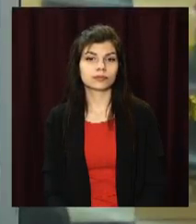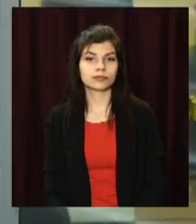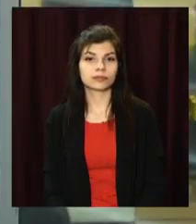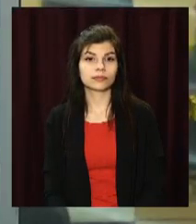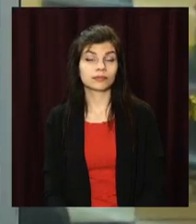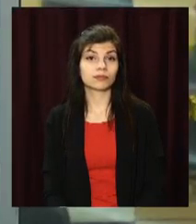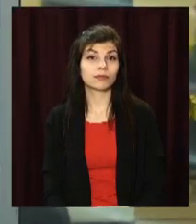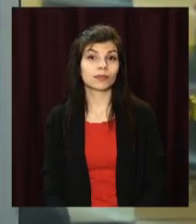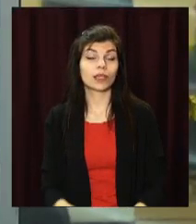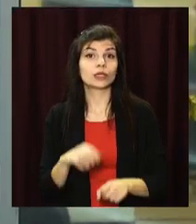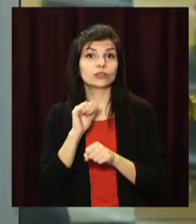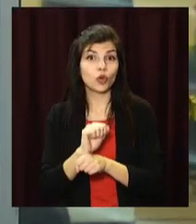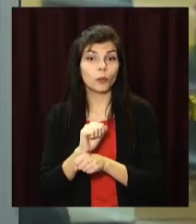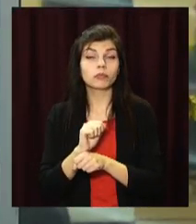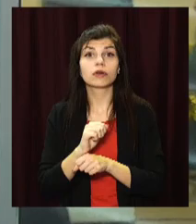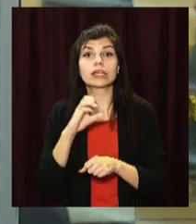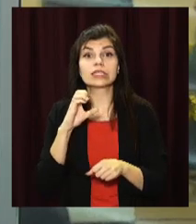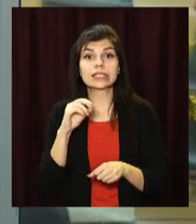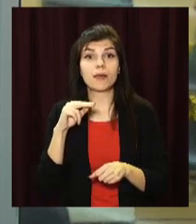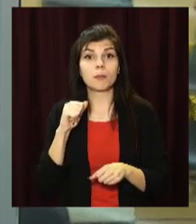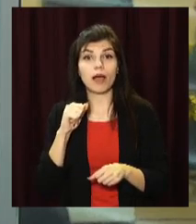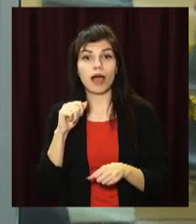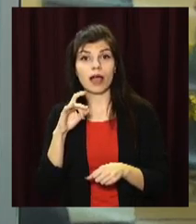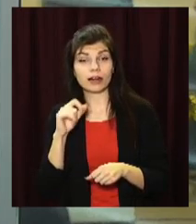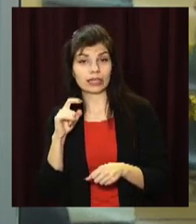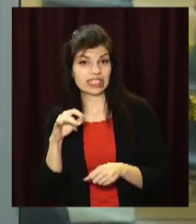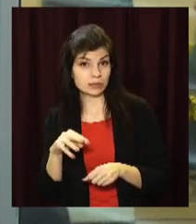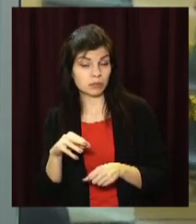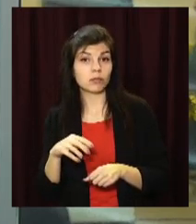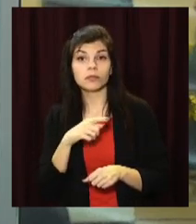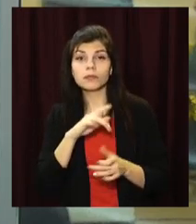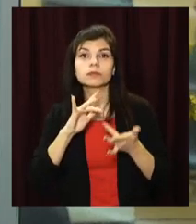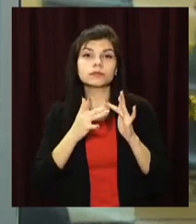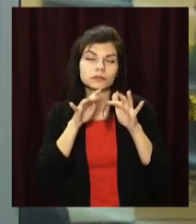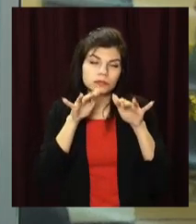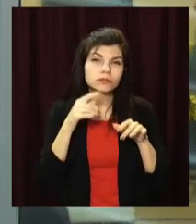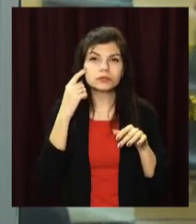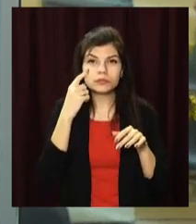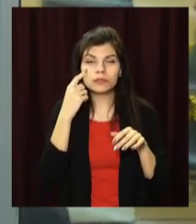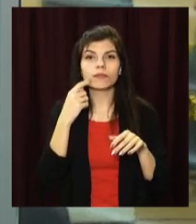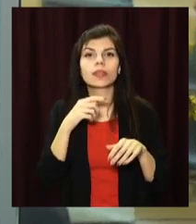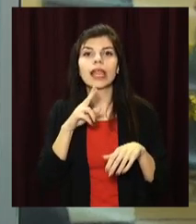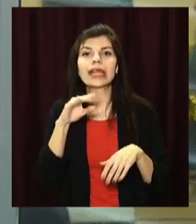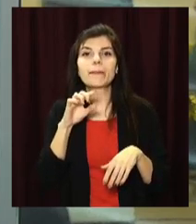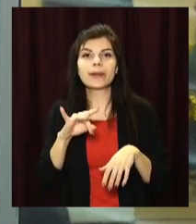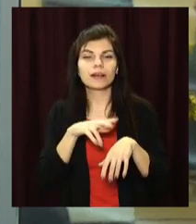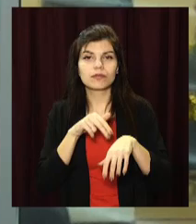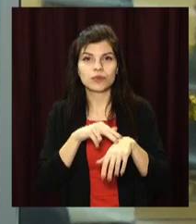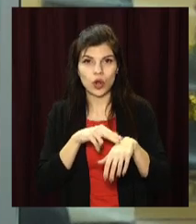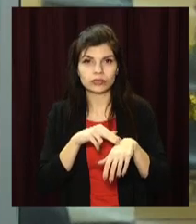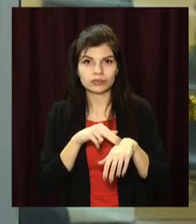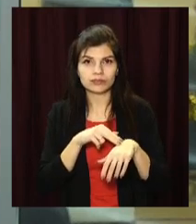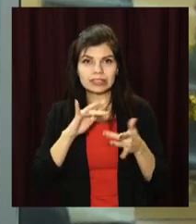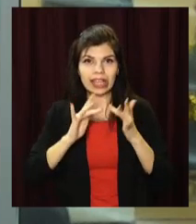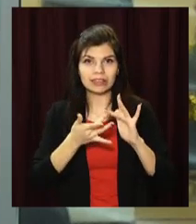Стоп сепаратизму. На Дніпропетровщині кіберфахівці СБУ викрили інтернет-агітатора, який поширював заклики до порушення територіальної